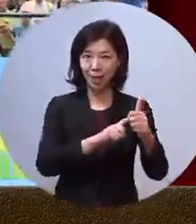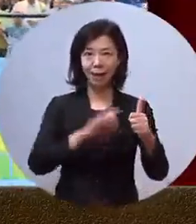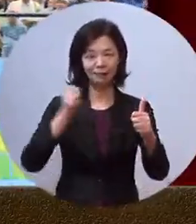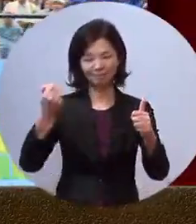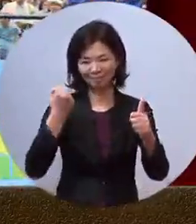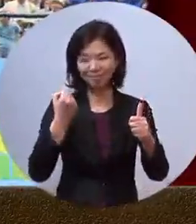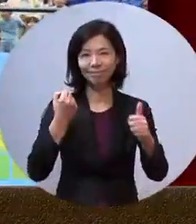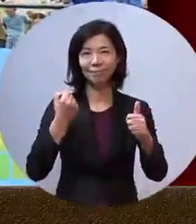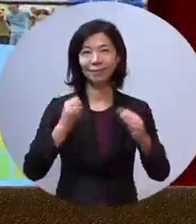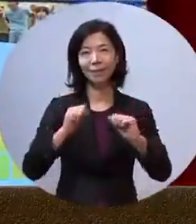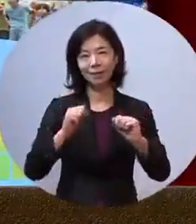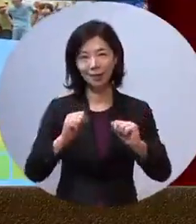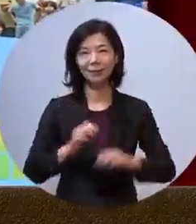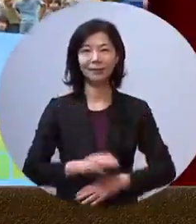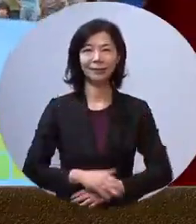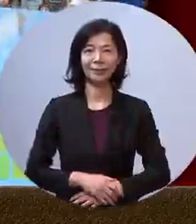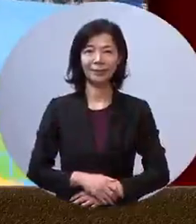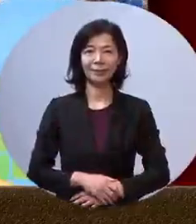げられました。